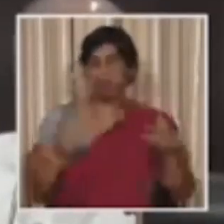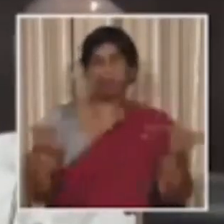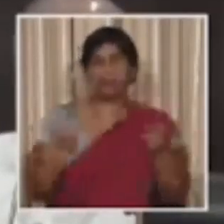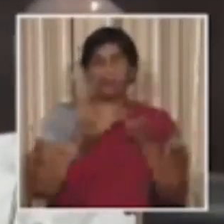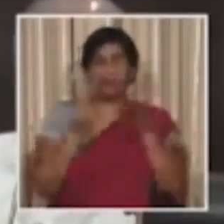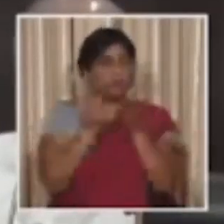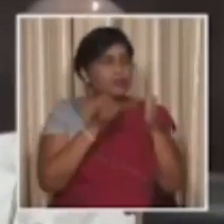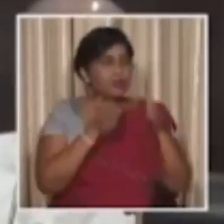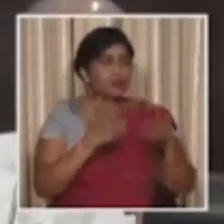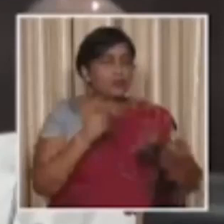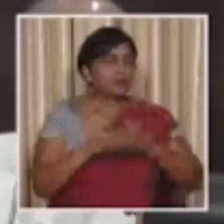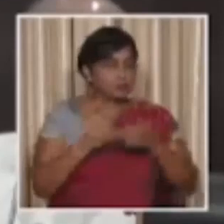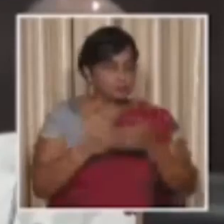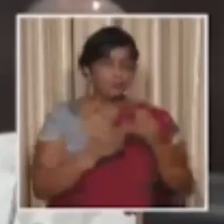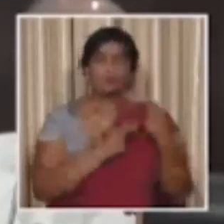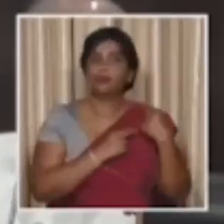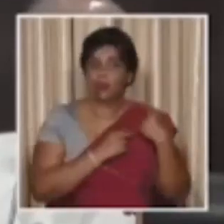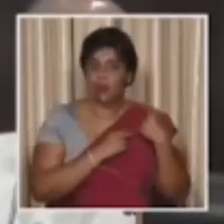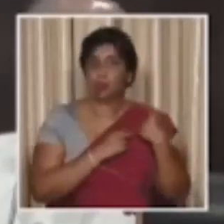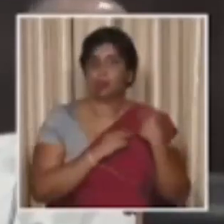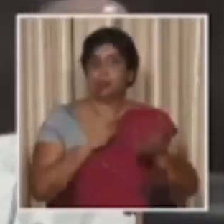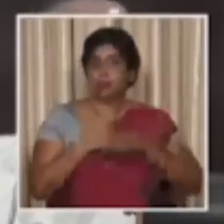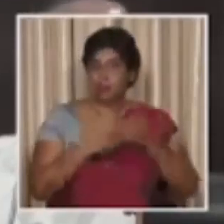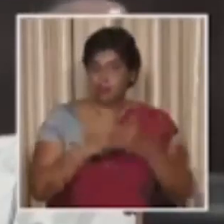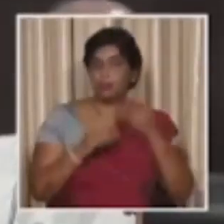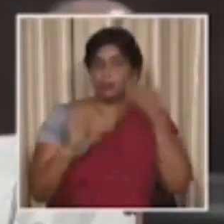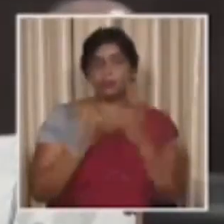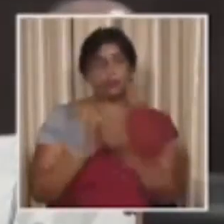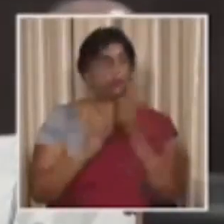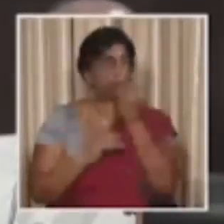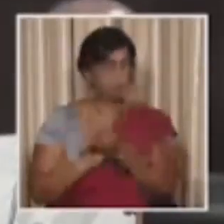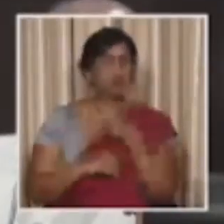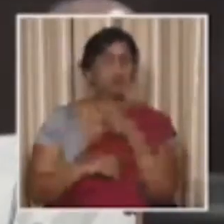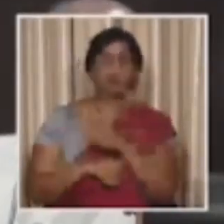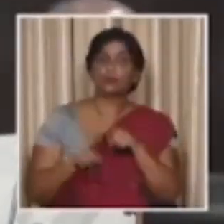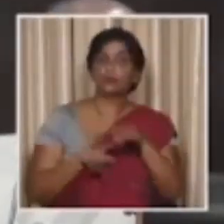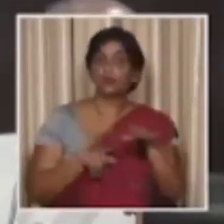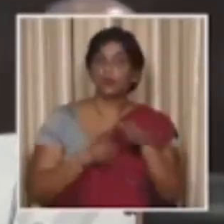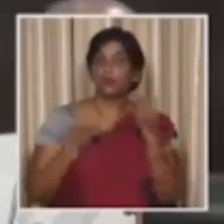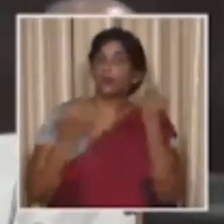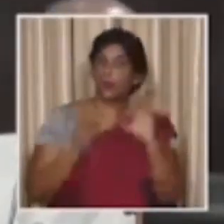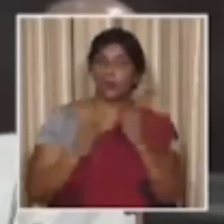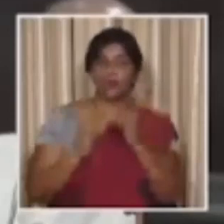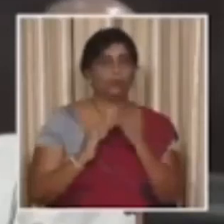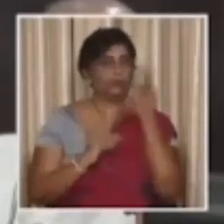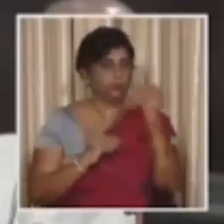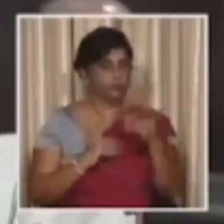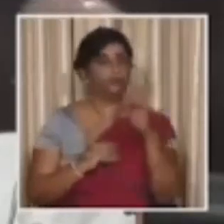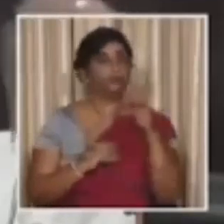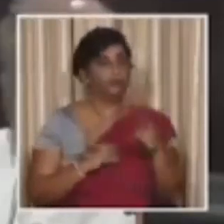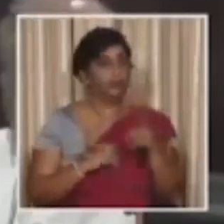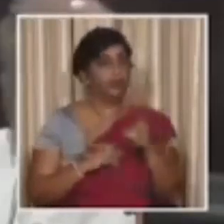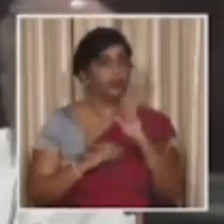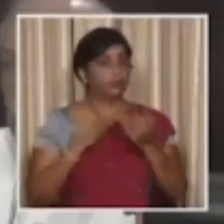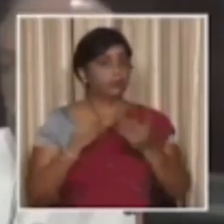වෙළඳ සංකීර්ණ ඉදිකිරීමේ වගකීම අප ඉදිකිරීමේ ශේෂ්ත්‍රය ලබා දෙනවා. ඒ ඉඩම් අප නොමිලේ ඔවුන්ට ලබා දෙනවා.